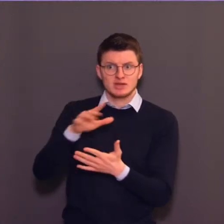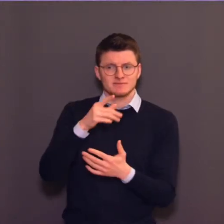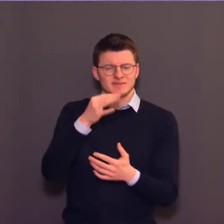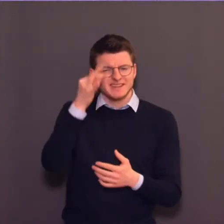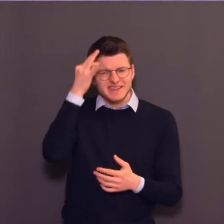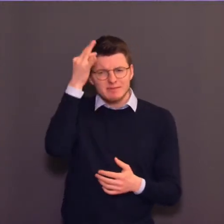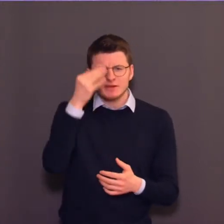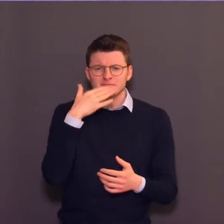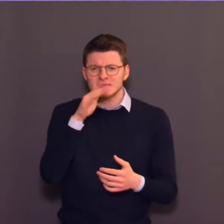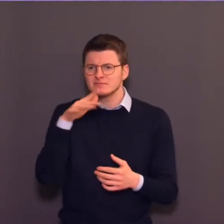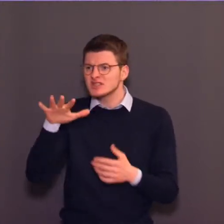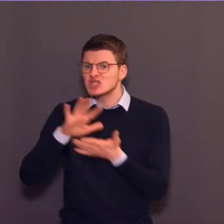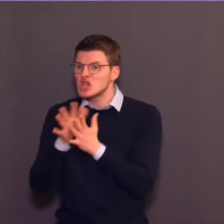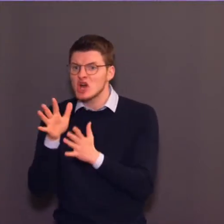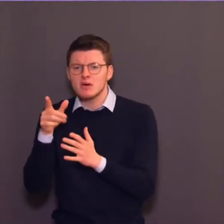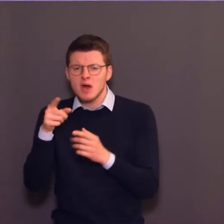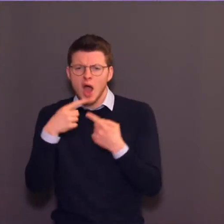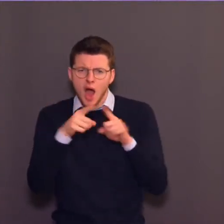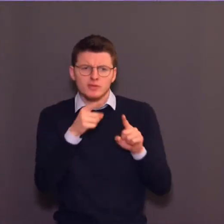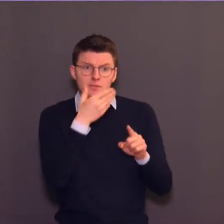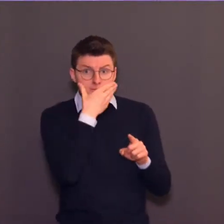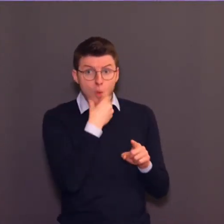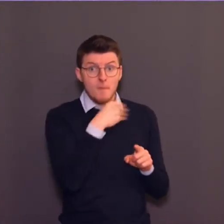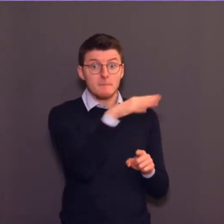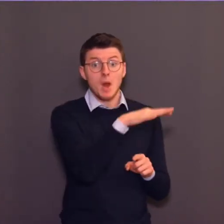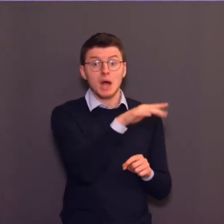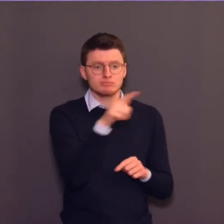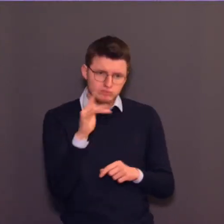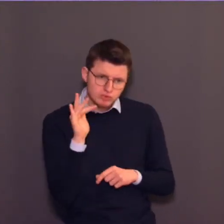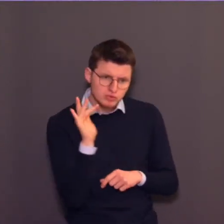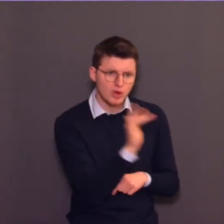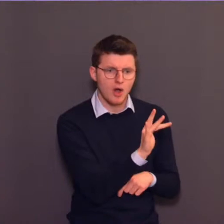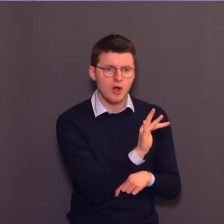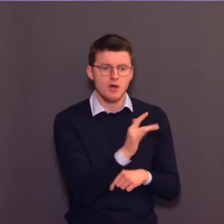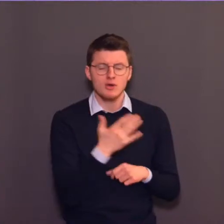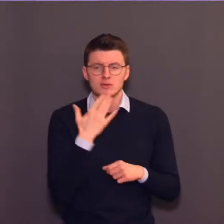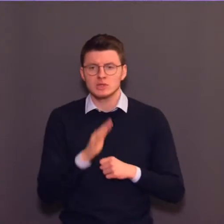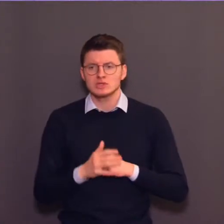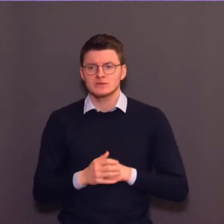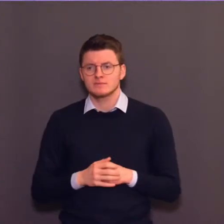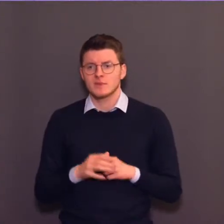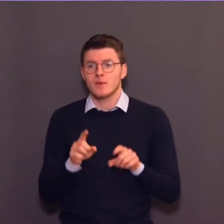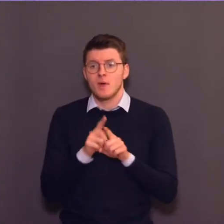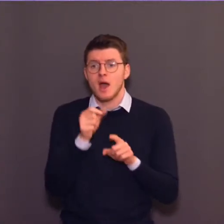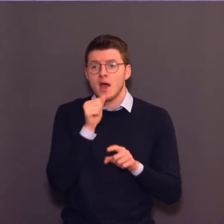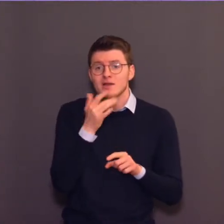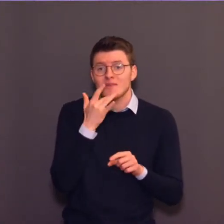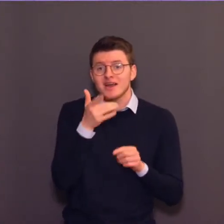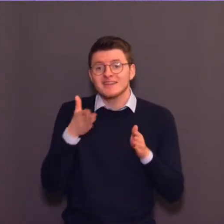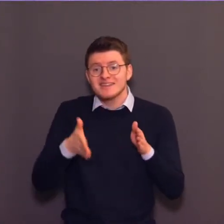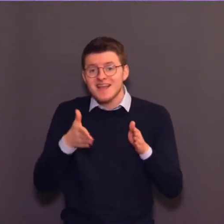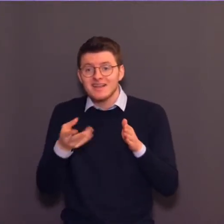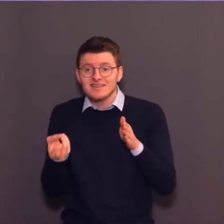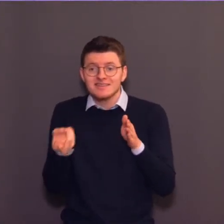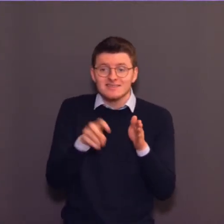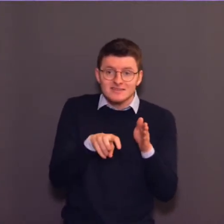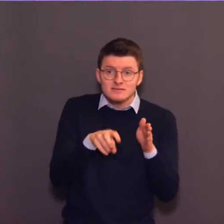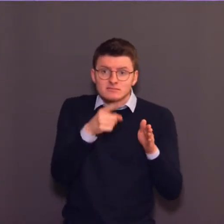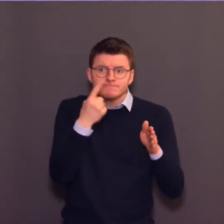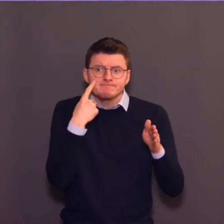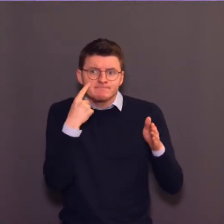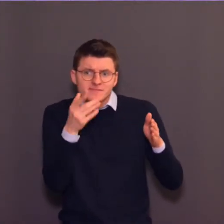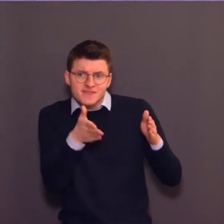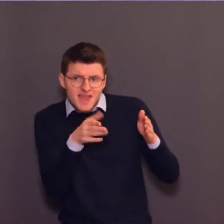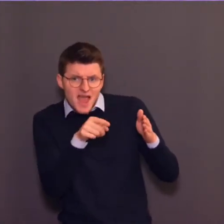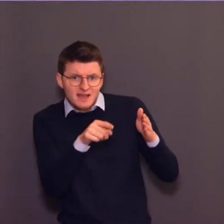vermijden. Zeker als je van plan bent om je verplaatsing met de trein te maken. Neem je de trein? Controleer dan zeker